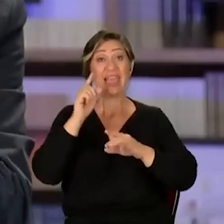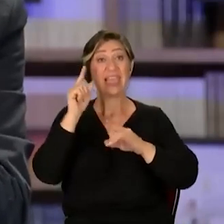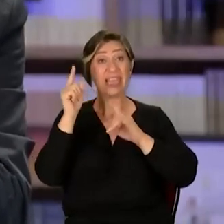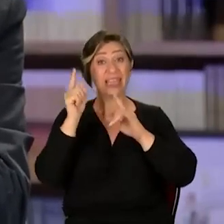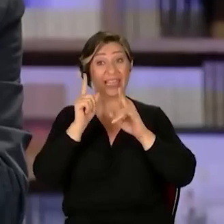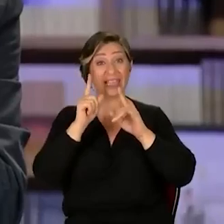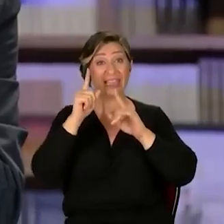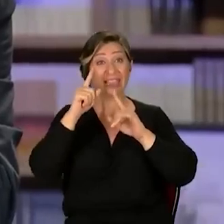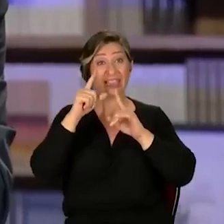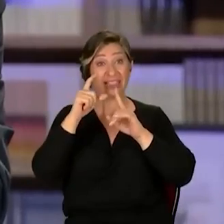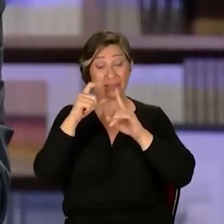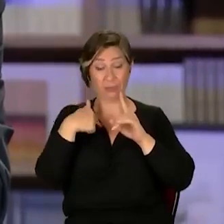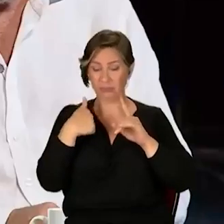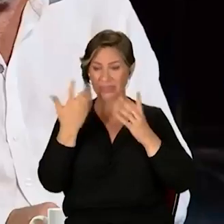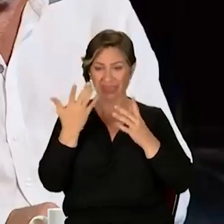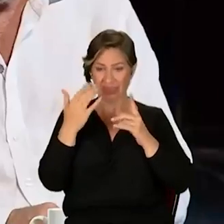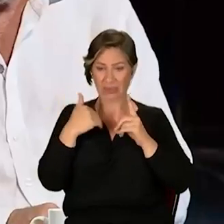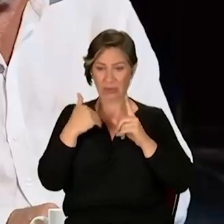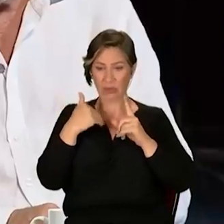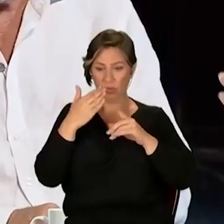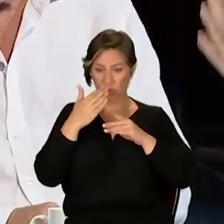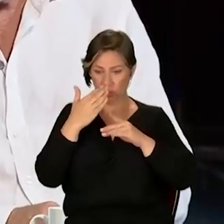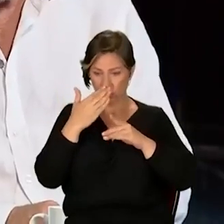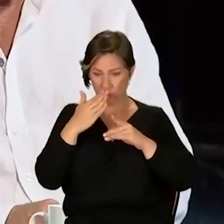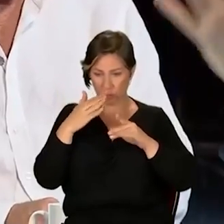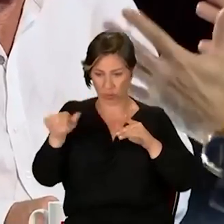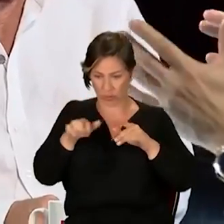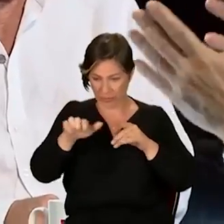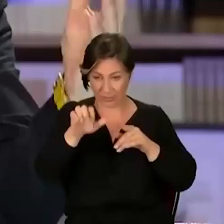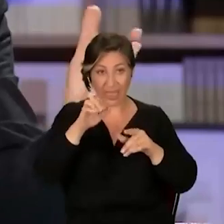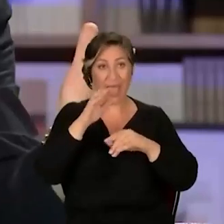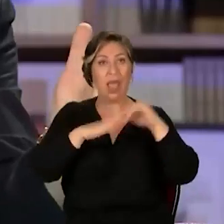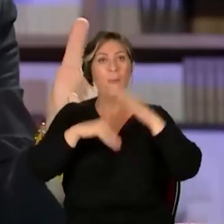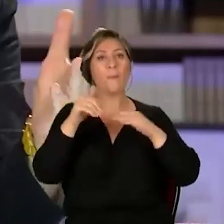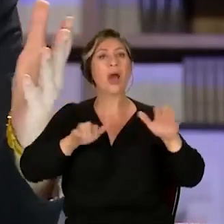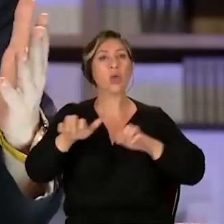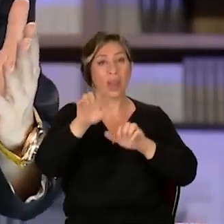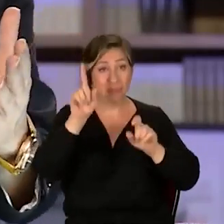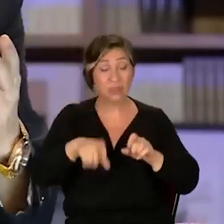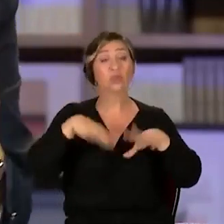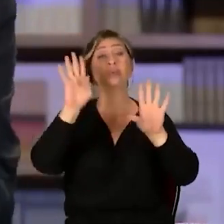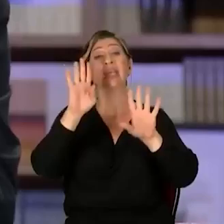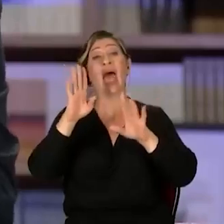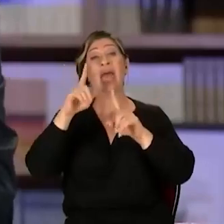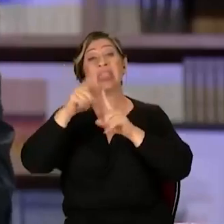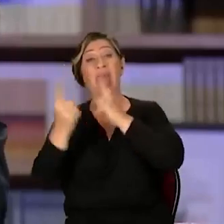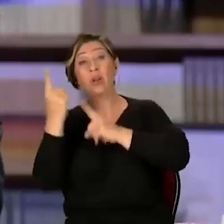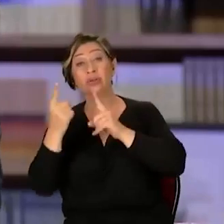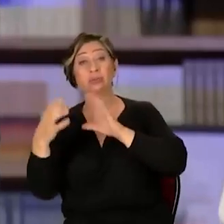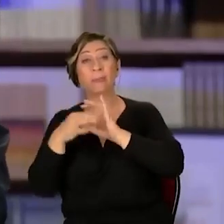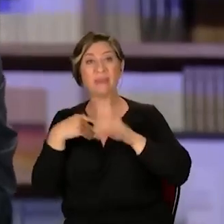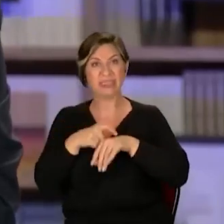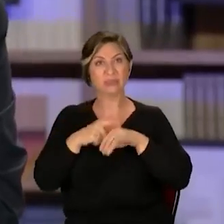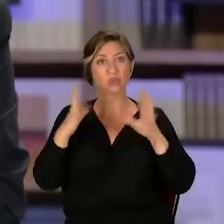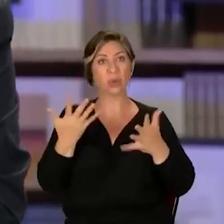miyiz, elektrokimyasal mıyız? Onu şöyle anlatmak lazım Okan. Şimdi aslında bu hard disk mesela bütün örnekleri böyle vermeye başladık. Benim hakikaten sinirim